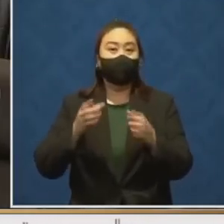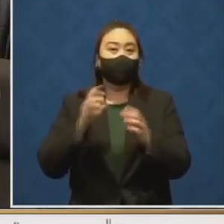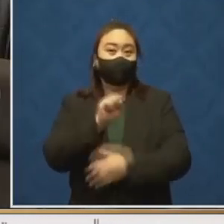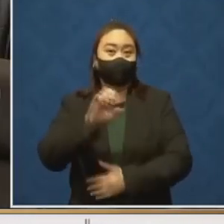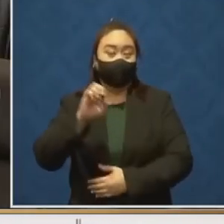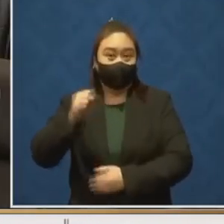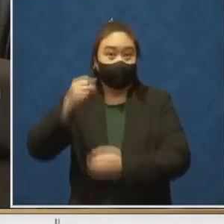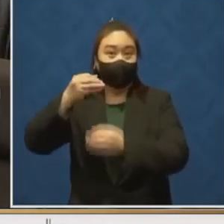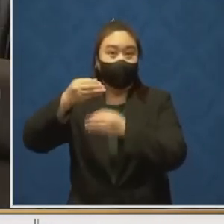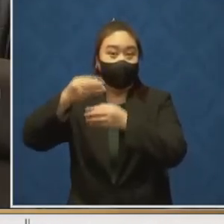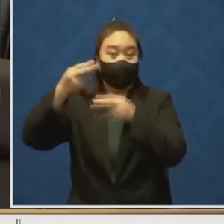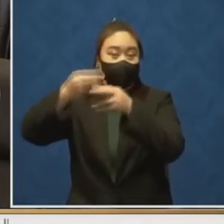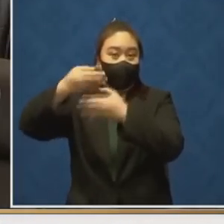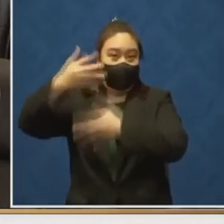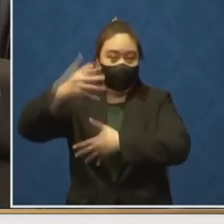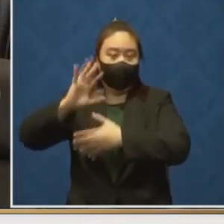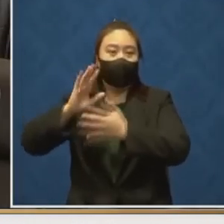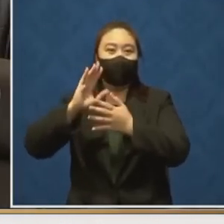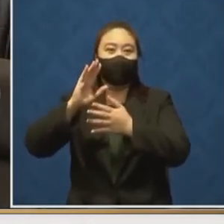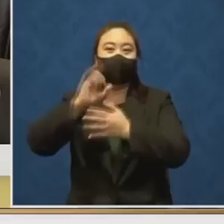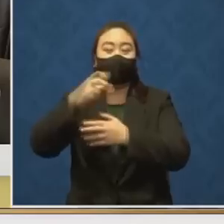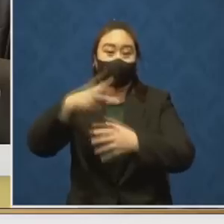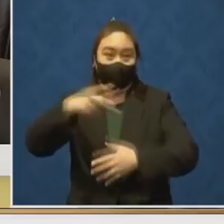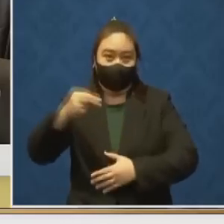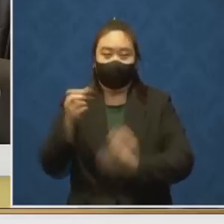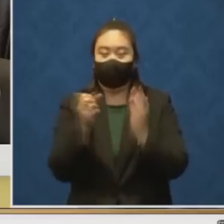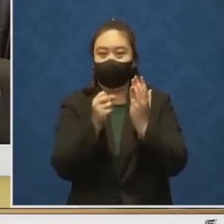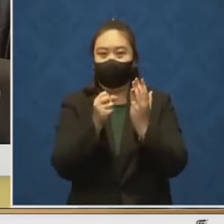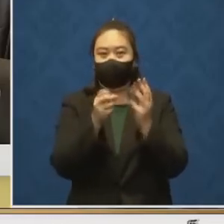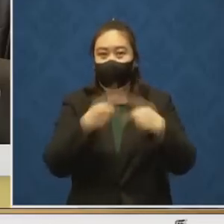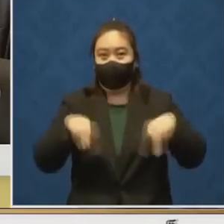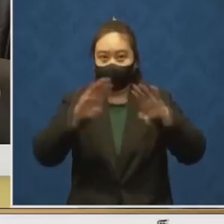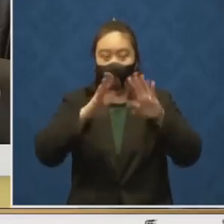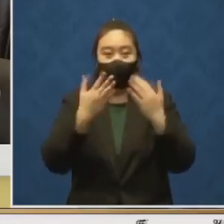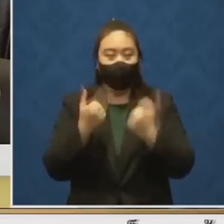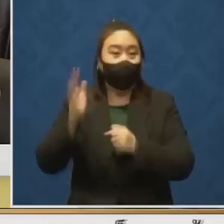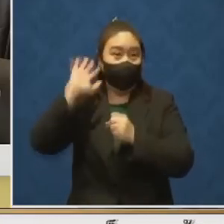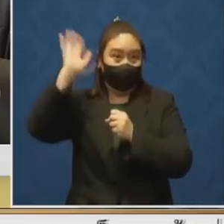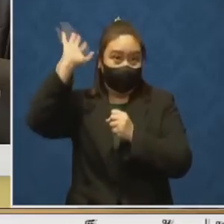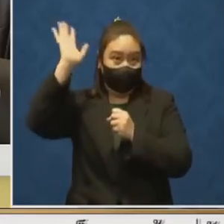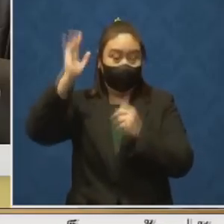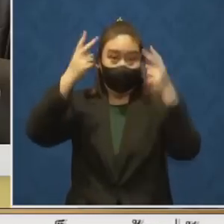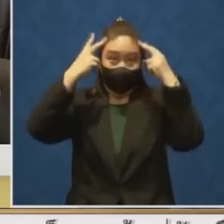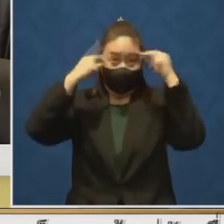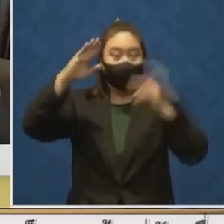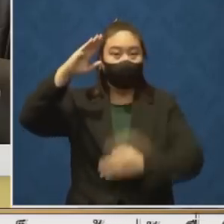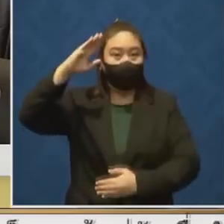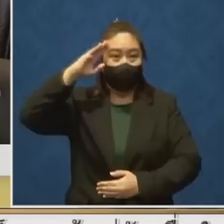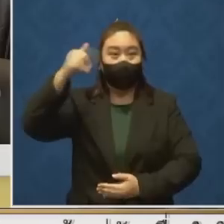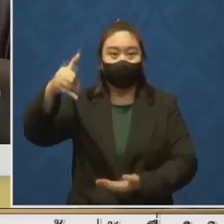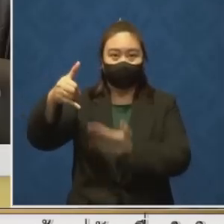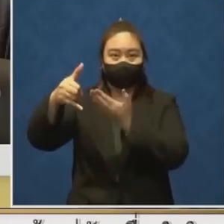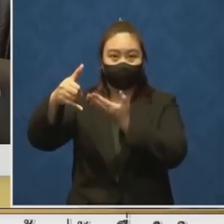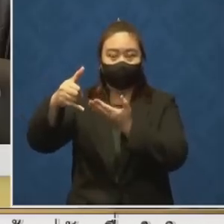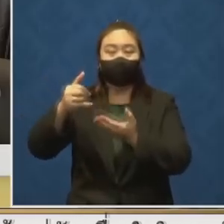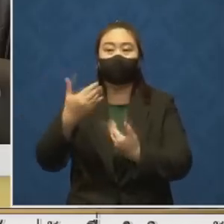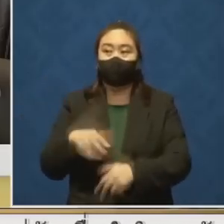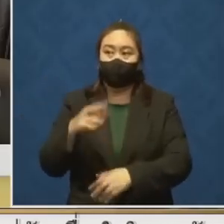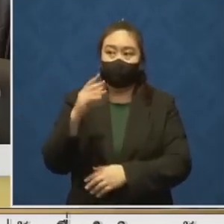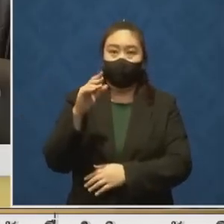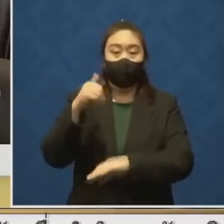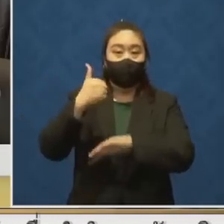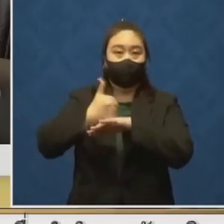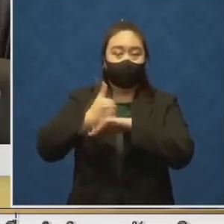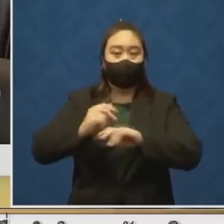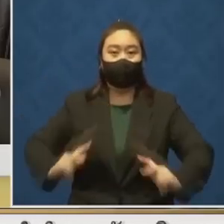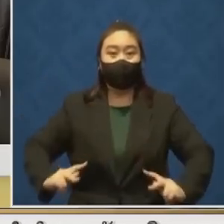ันขออภิปราย เพื่อรงมะติไม่ไ้วางใจผลเอกประยุษยจัโอชา นายกรัฐมนตรีและรัฐมนตรี